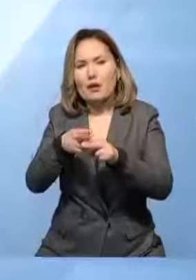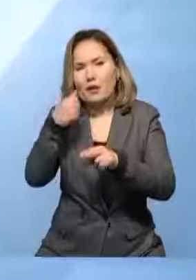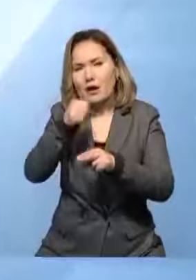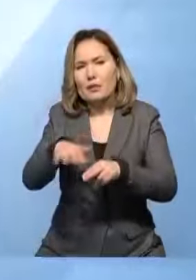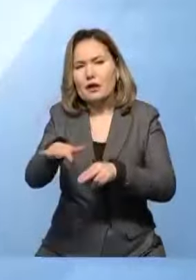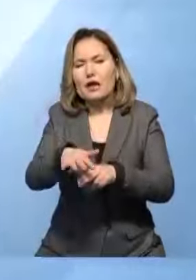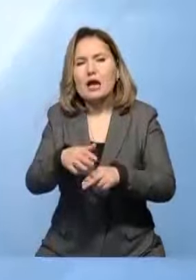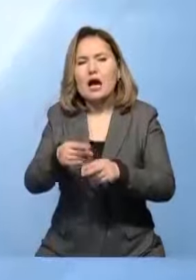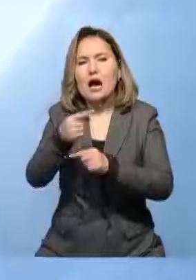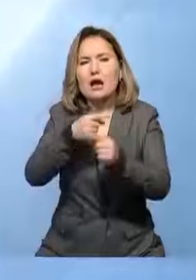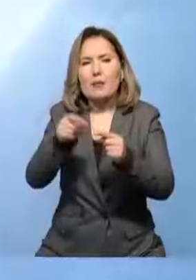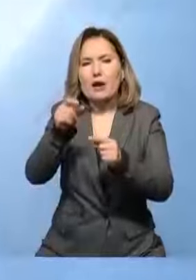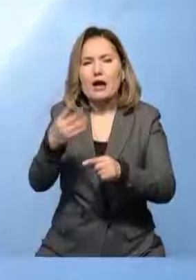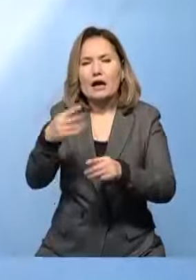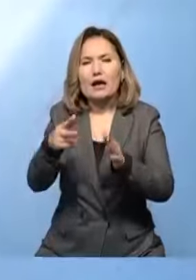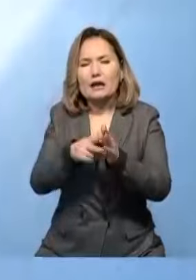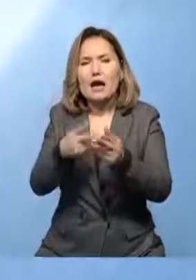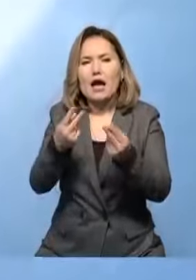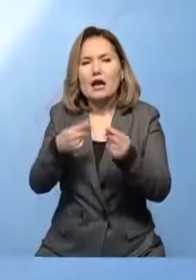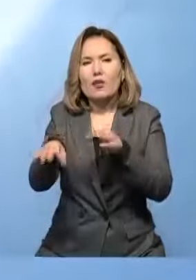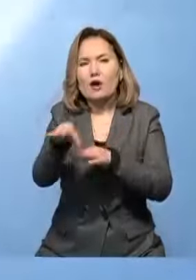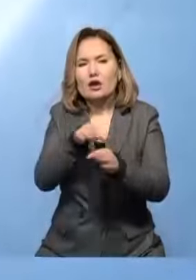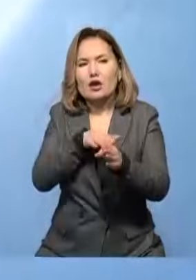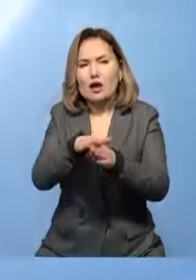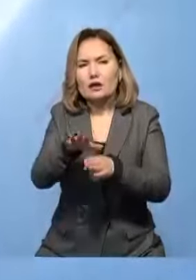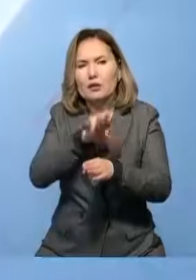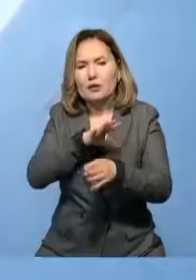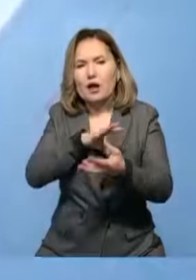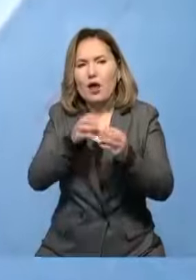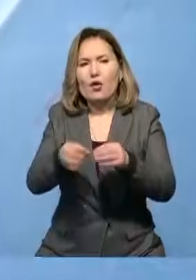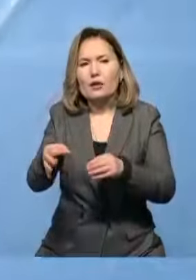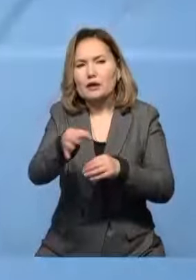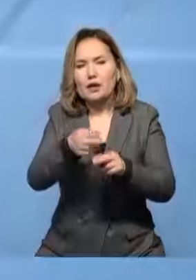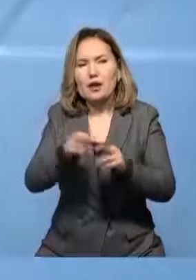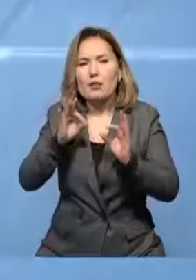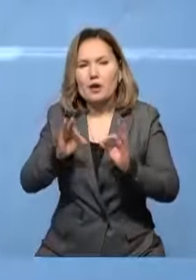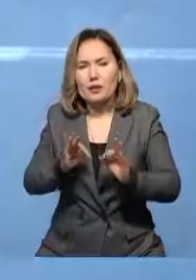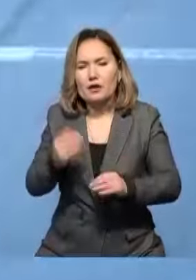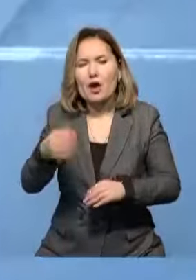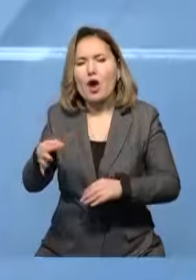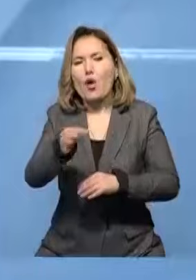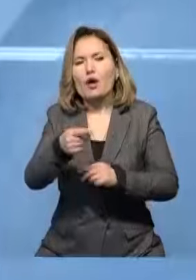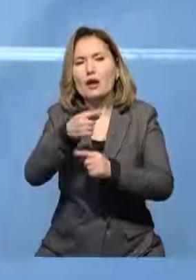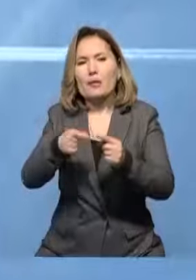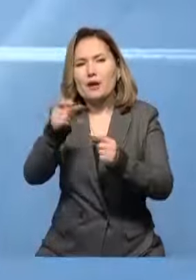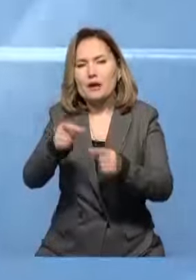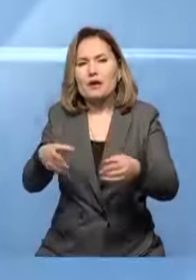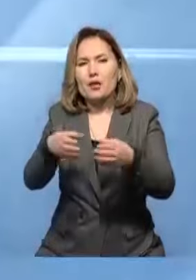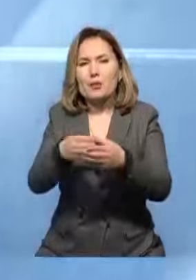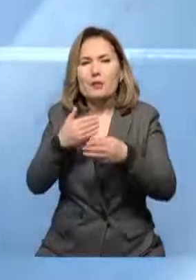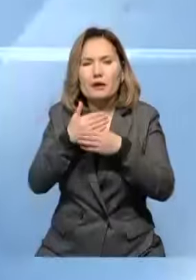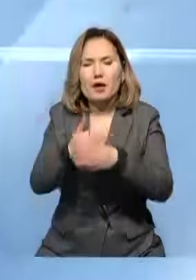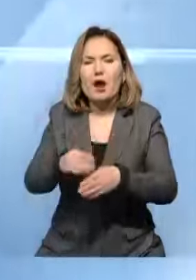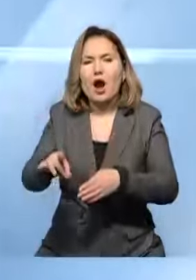Биыл өңірде жеке кәсіпкерлер 48 инвестициялық жобаны жүзеге асырып жатыр. Облыстық прокуратура және облыстық кәсіпкерлер